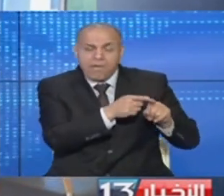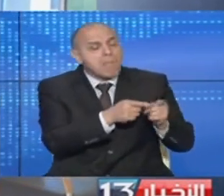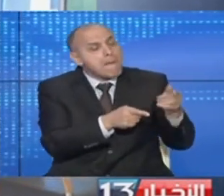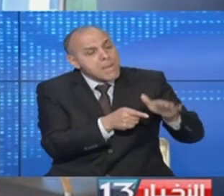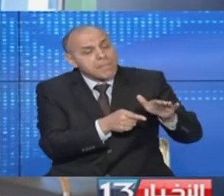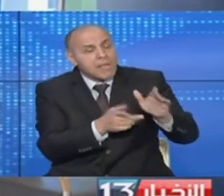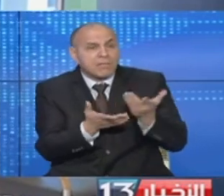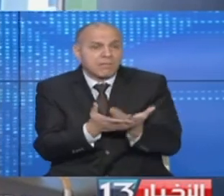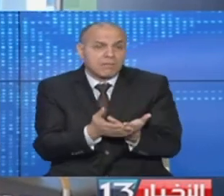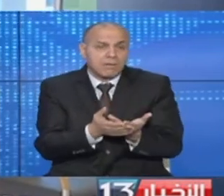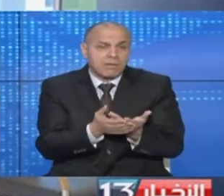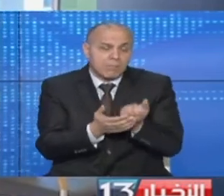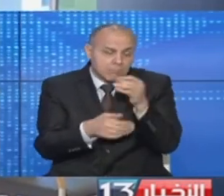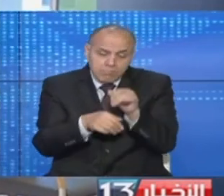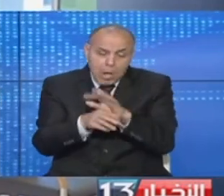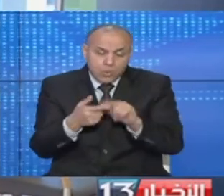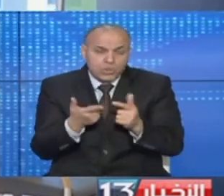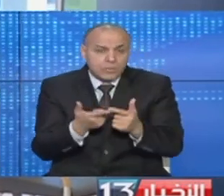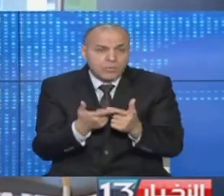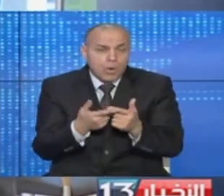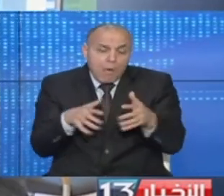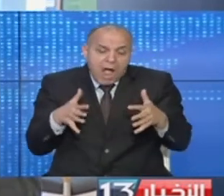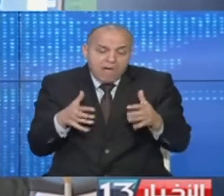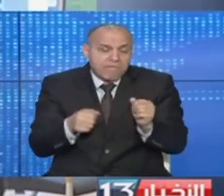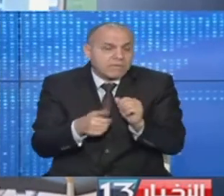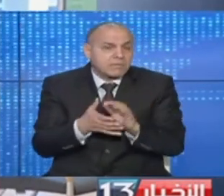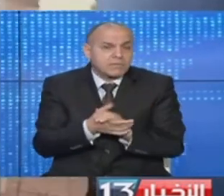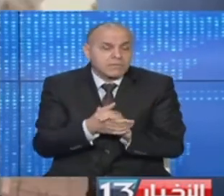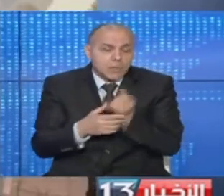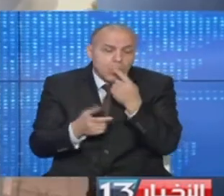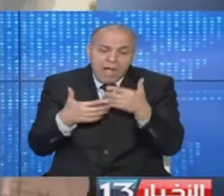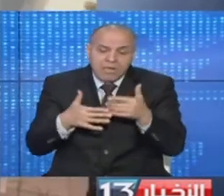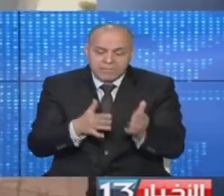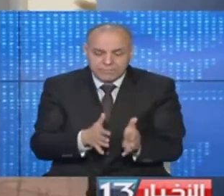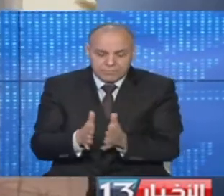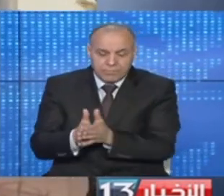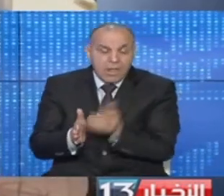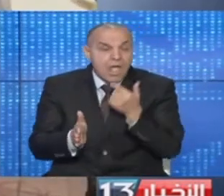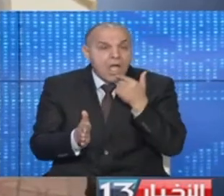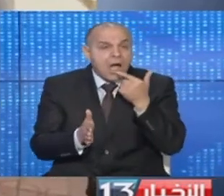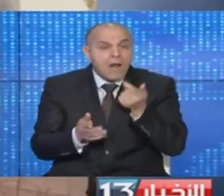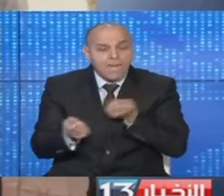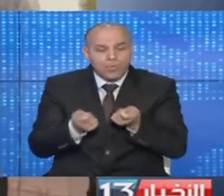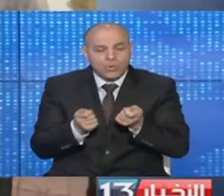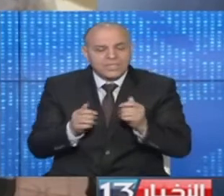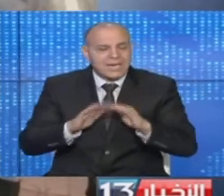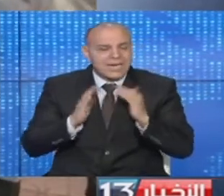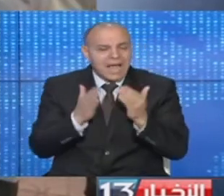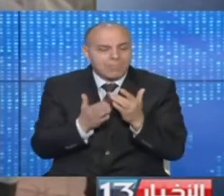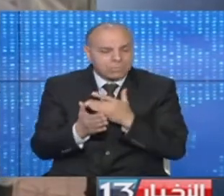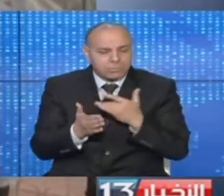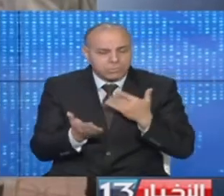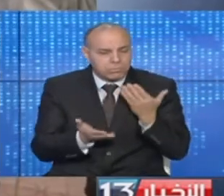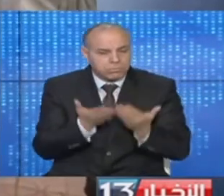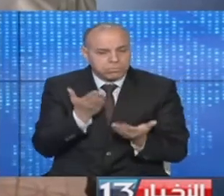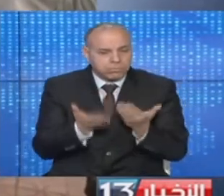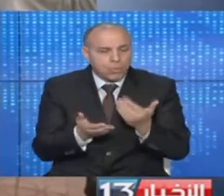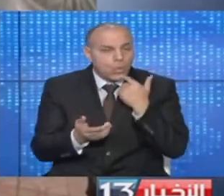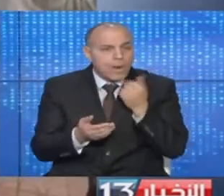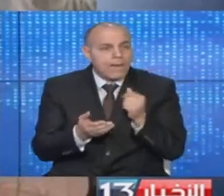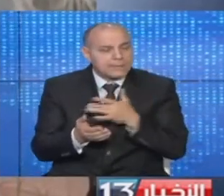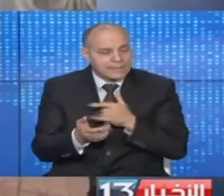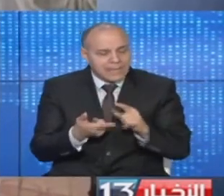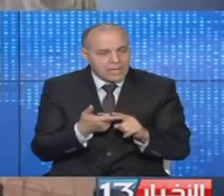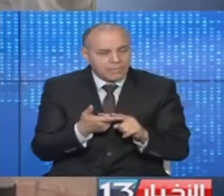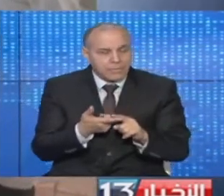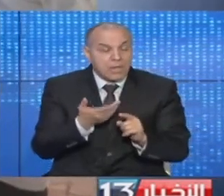توفاونا الاخرين وهم ما عندهمش كوفيد، خاطر هما بيدهم خافوا ما مشاوش يداويوا. في الأثناء قال مدير عام الهيئة الوطنية للتقييم والاعتماد في المجال